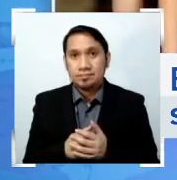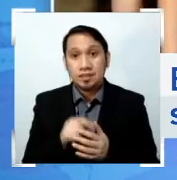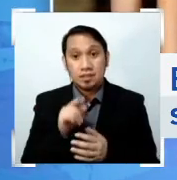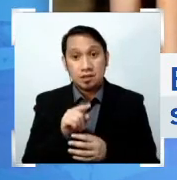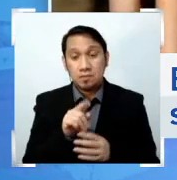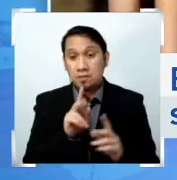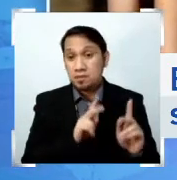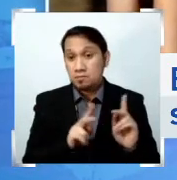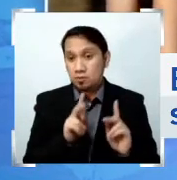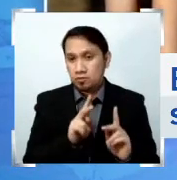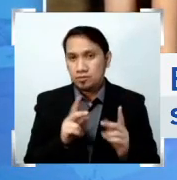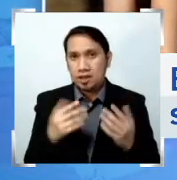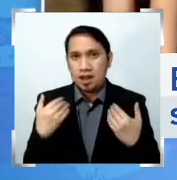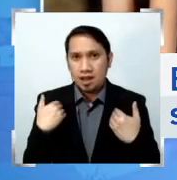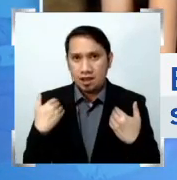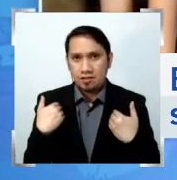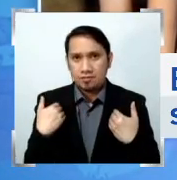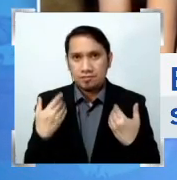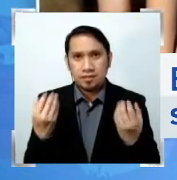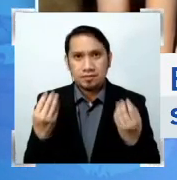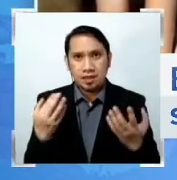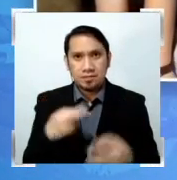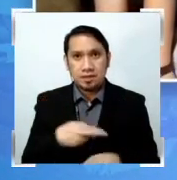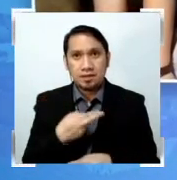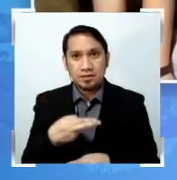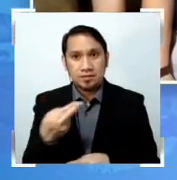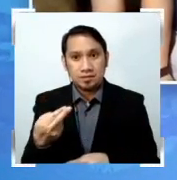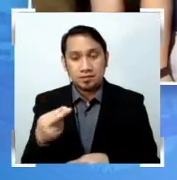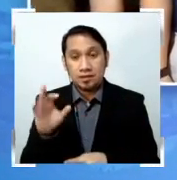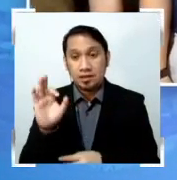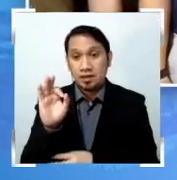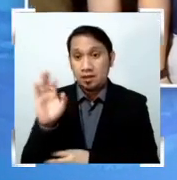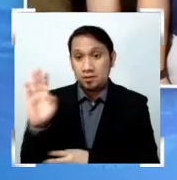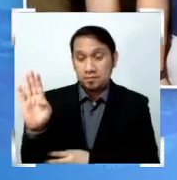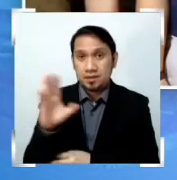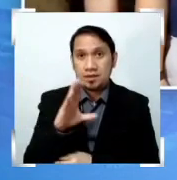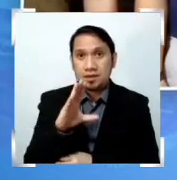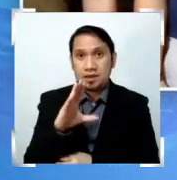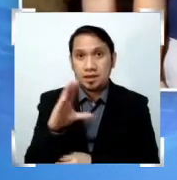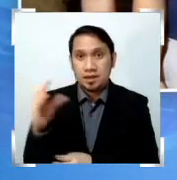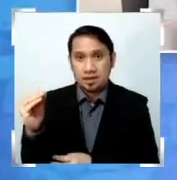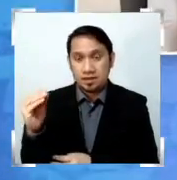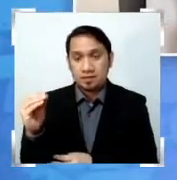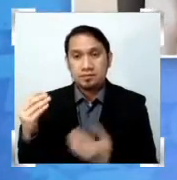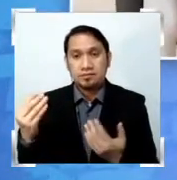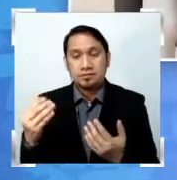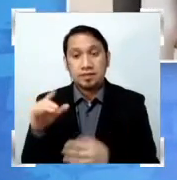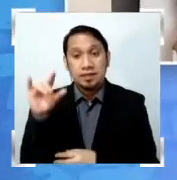umani na ng libo-libong reacts sa Facebook at hearts sa Instagram.